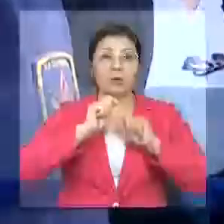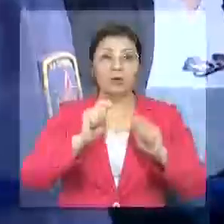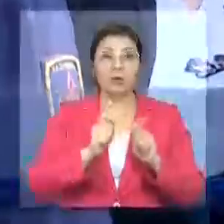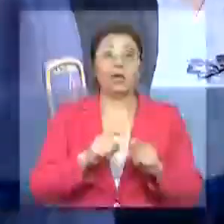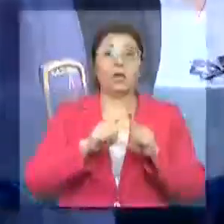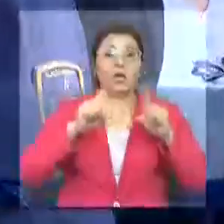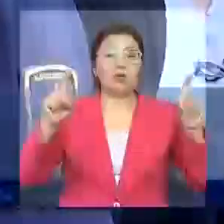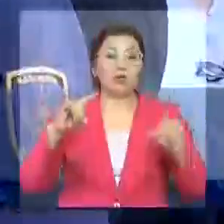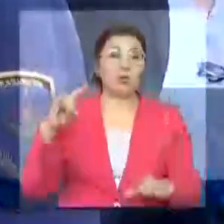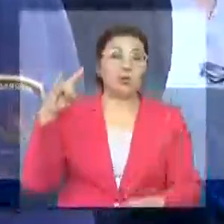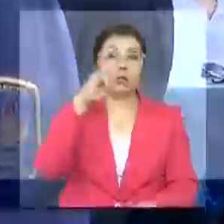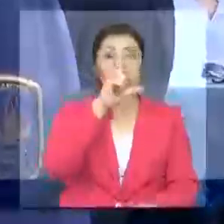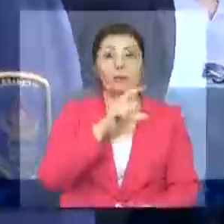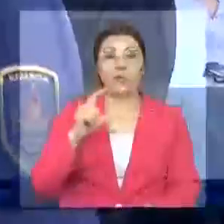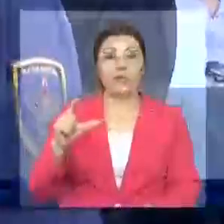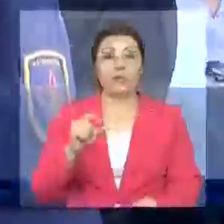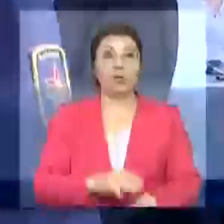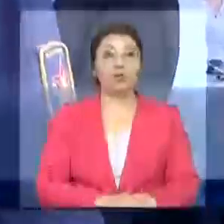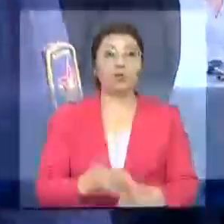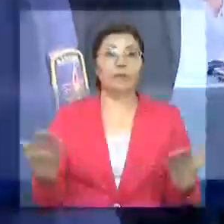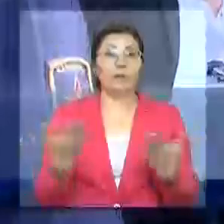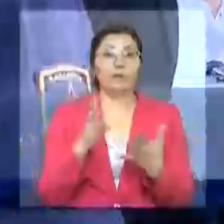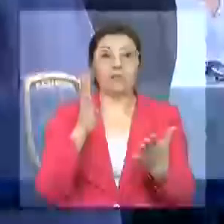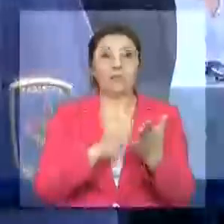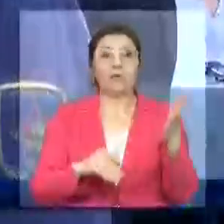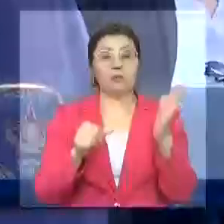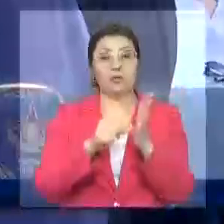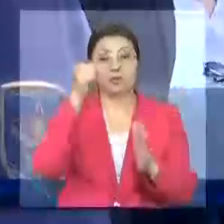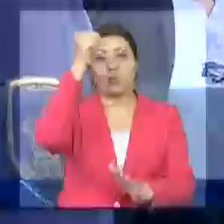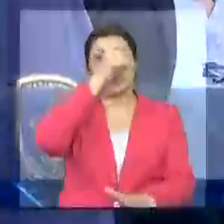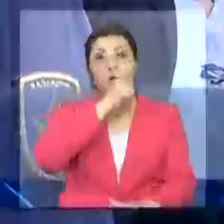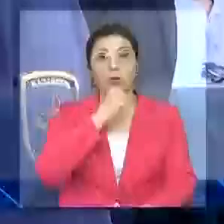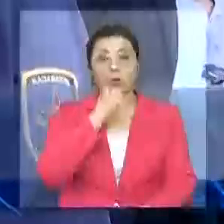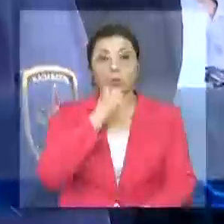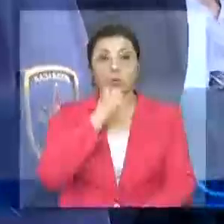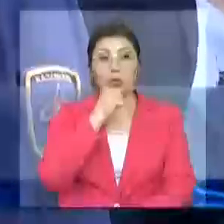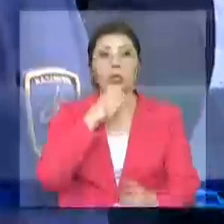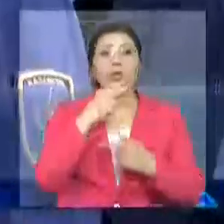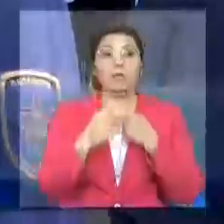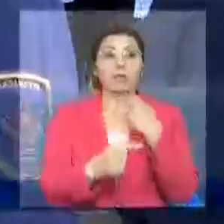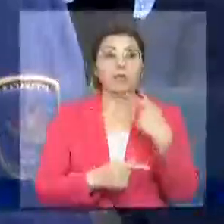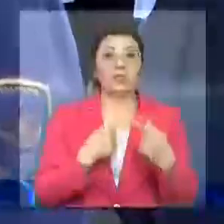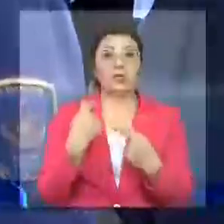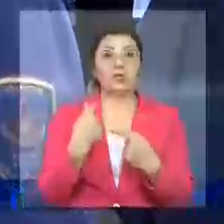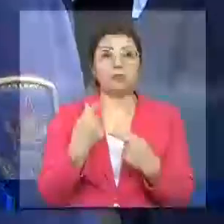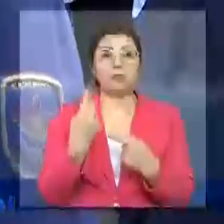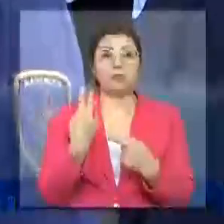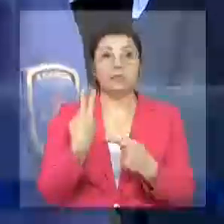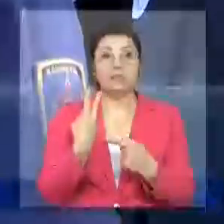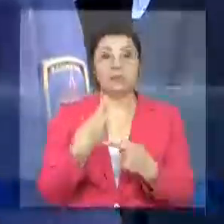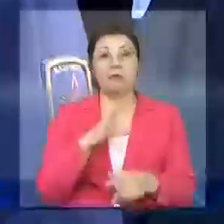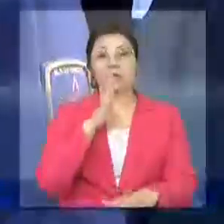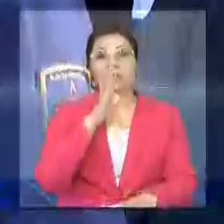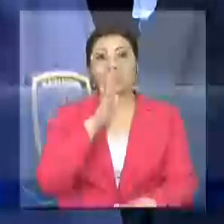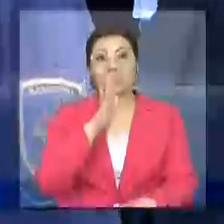пилотов гражданской авиации которая В девяносто шем году через 20